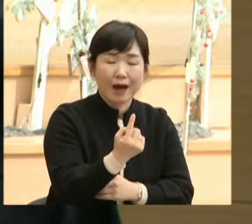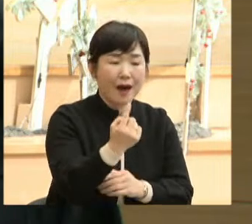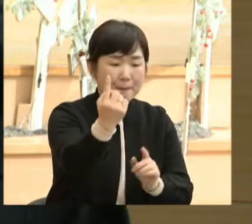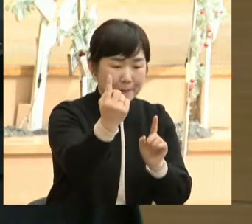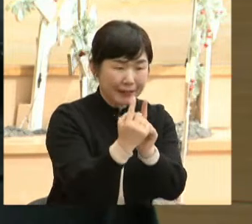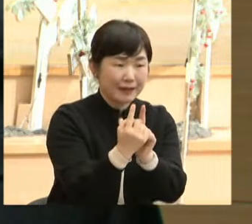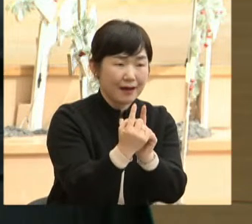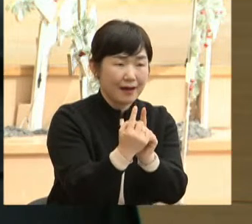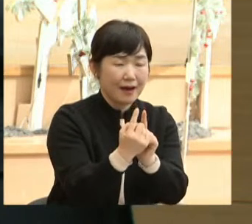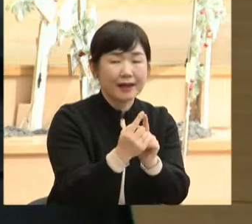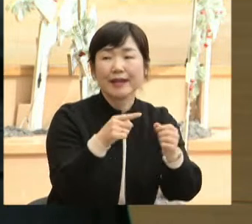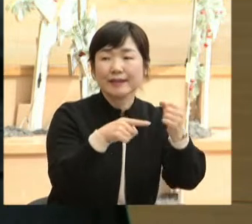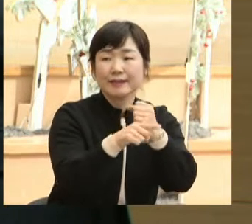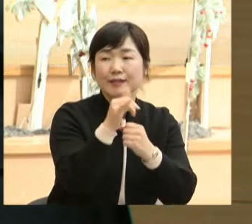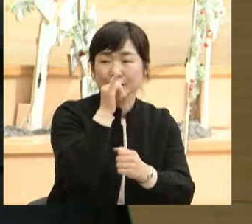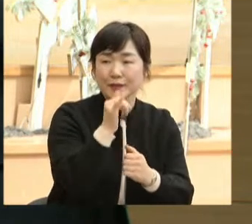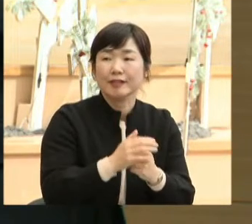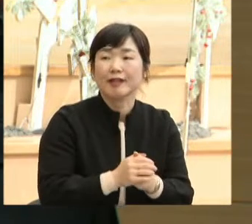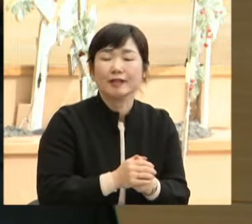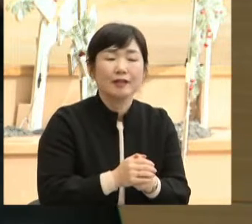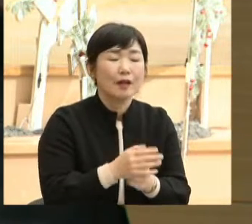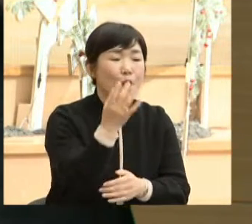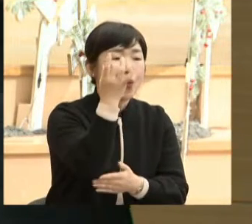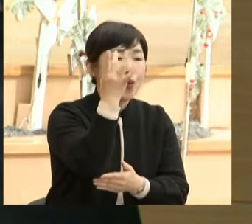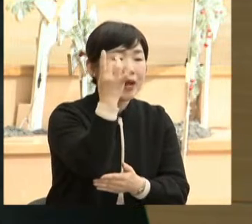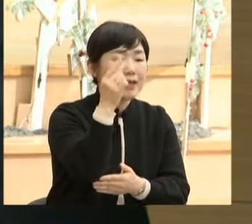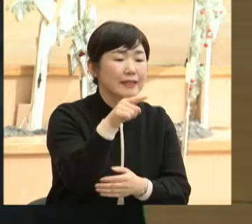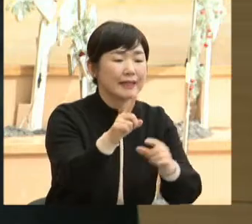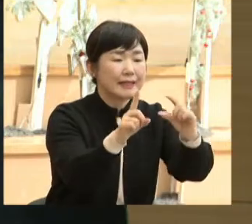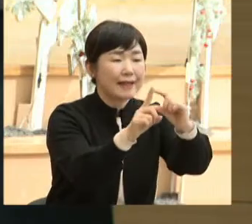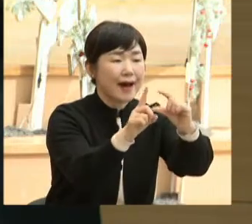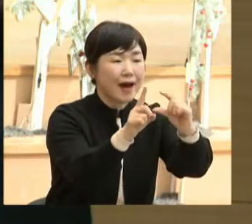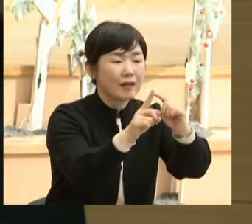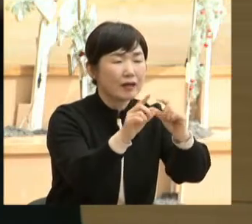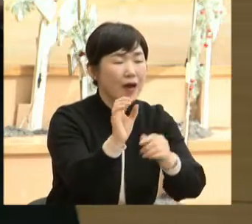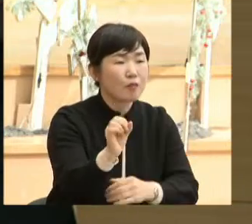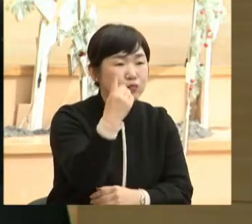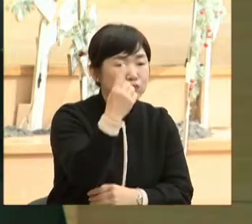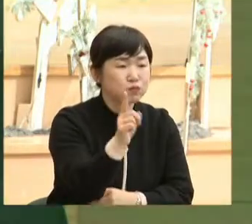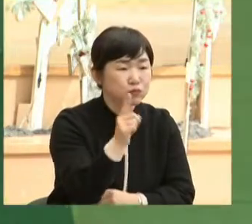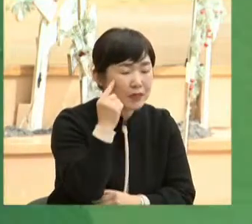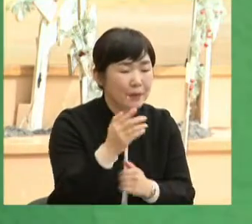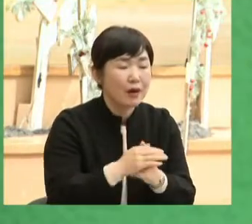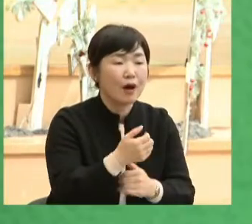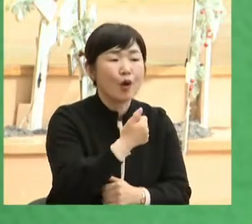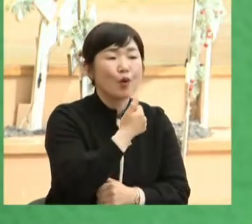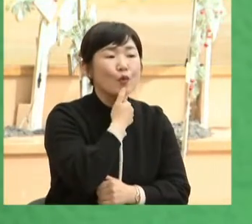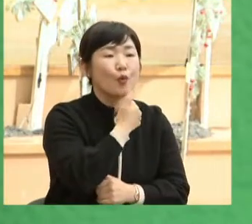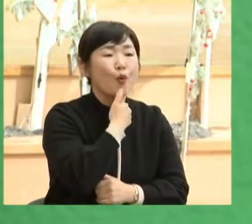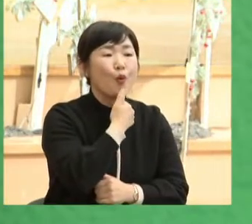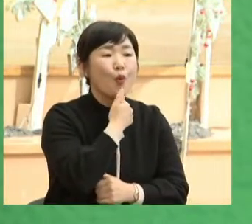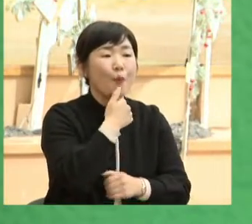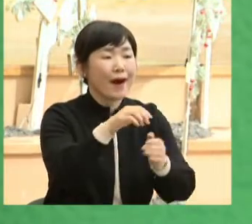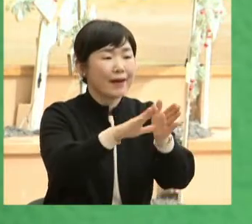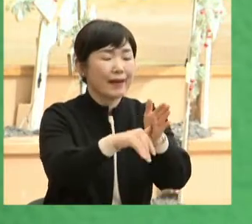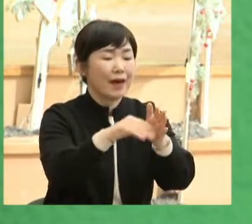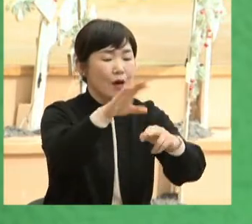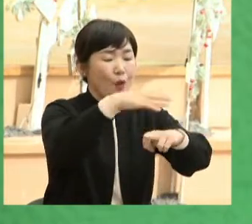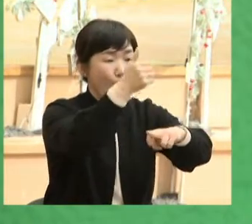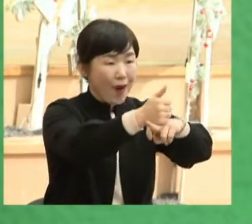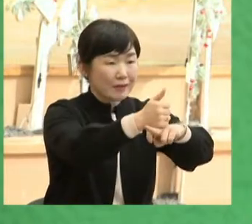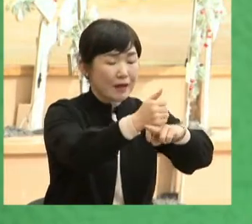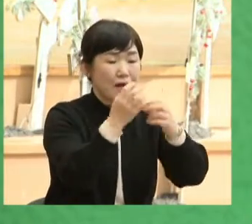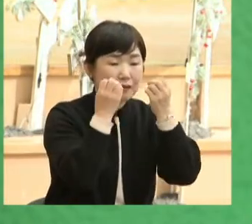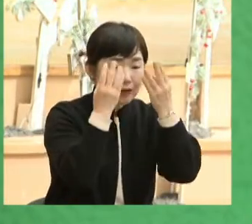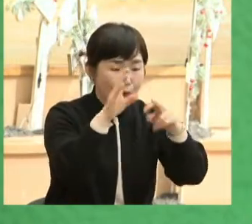하다라는 그런 뜻이 줘 올립니다 너가 어떻게 시작되어 좋냐면 로마의 황제가 저기를 합니다